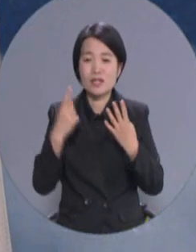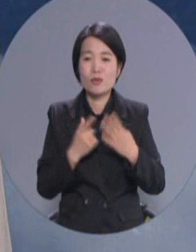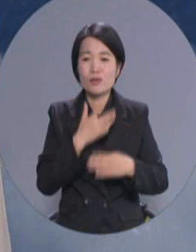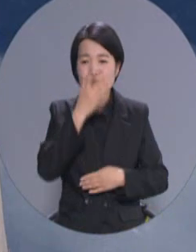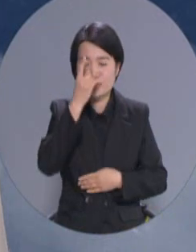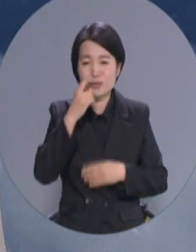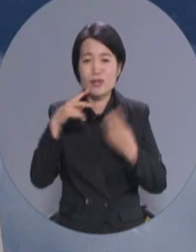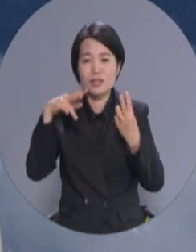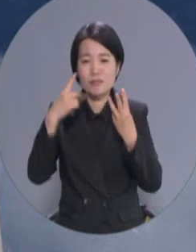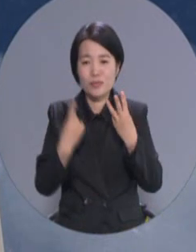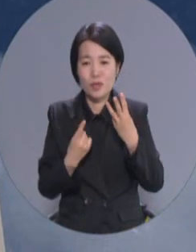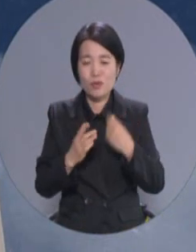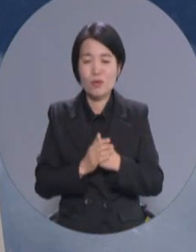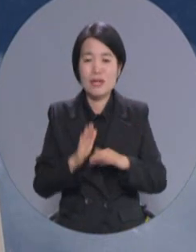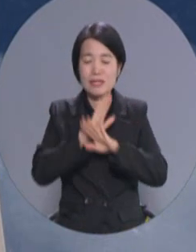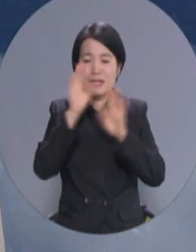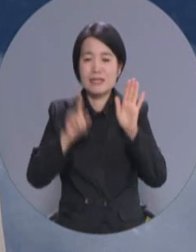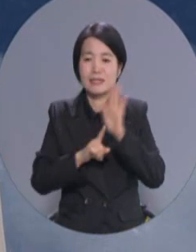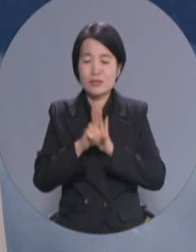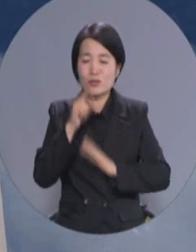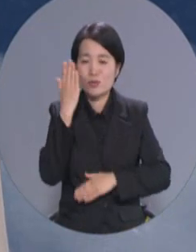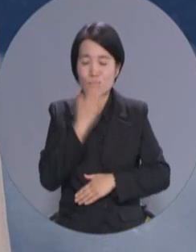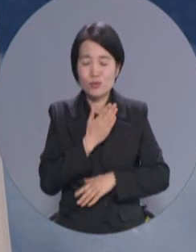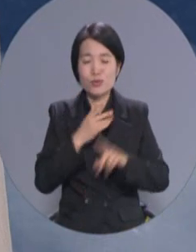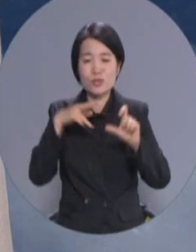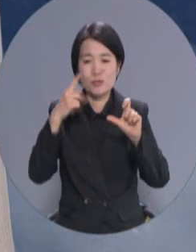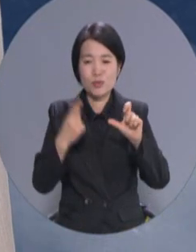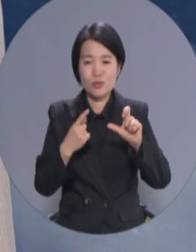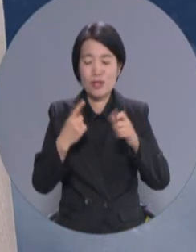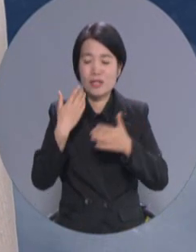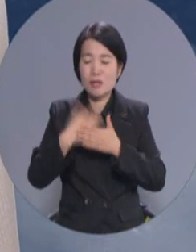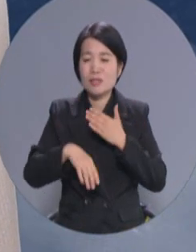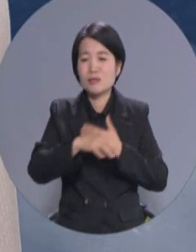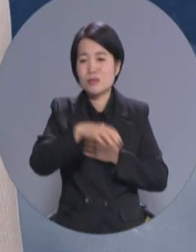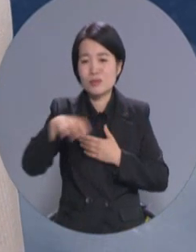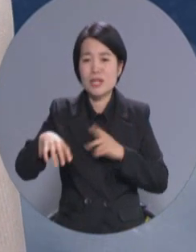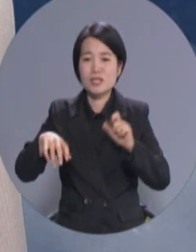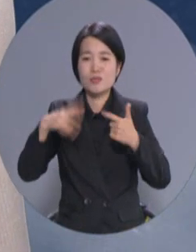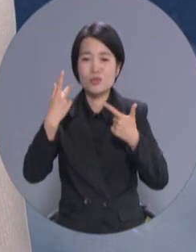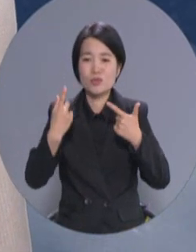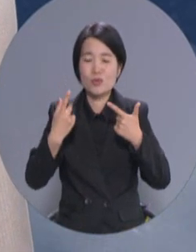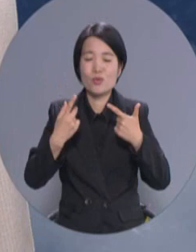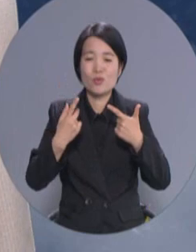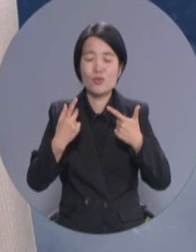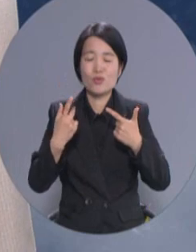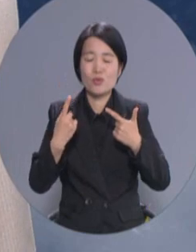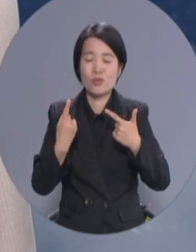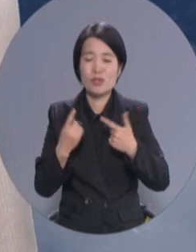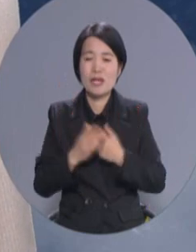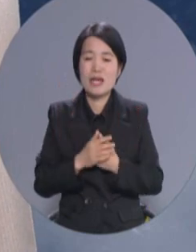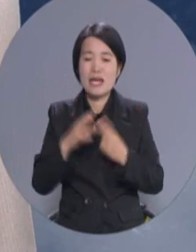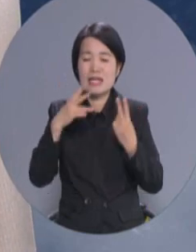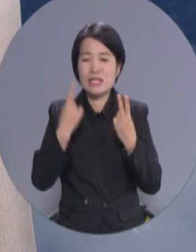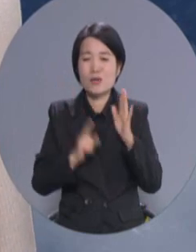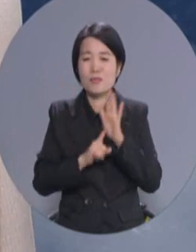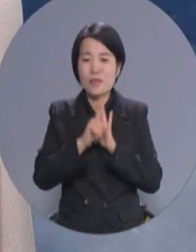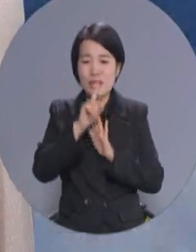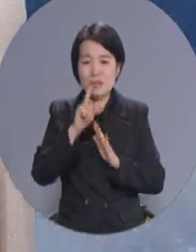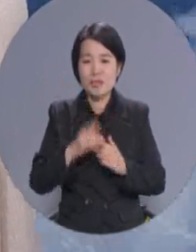순천 3도 한나 기온은 여수 15도 그밖의 지역은 16도로 오늘보다 2도 가량이